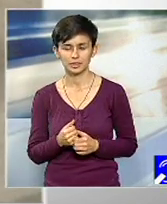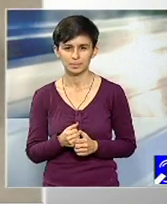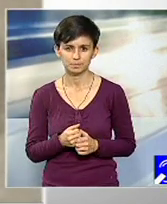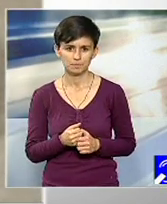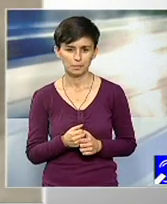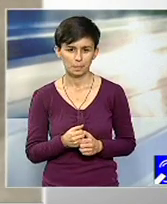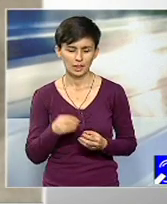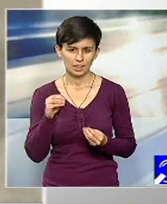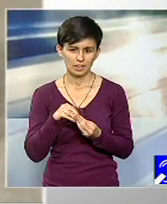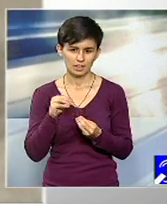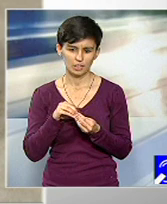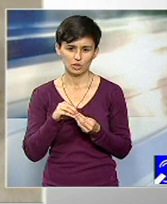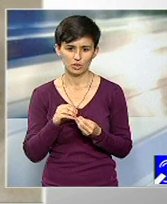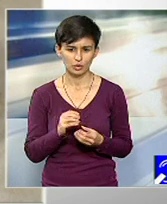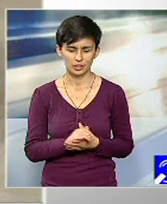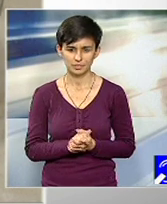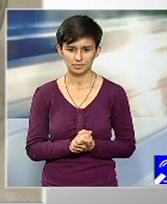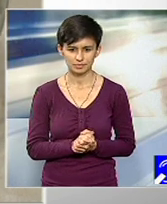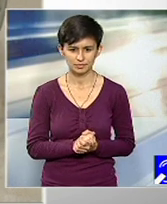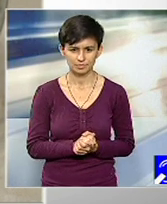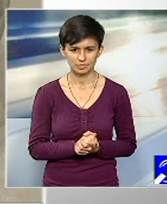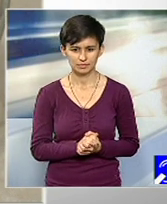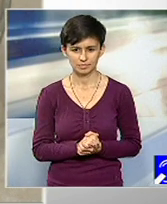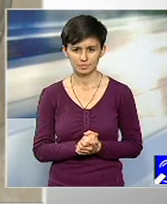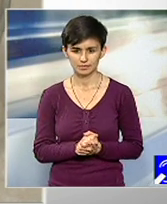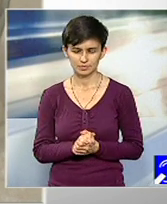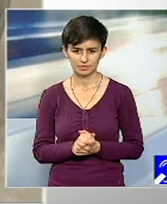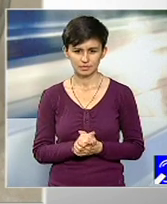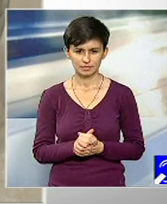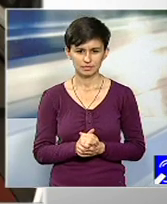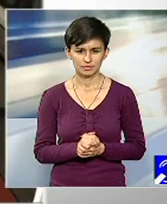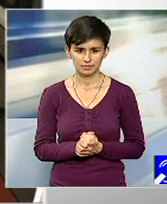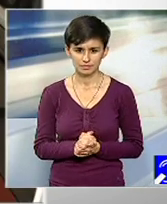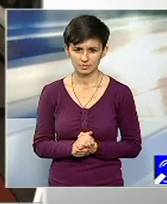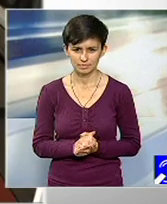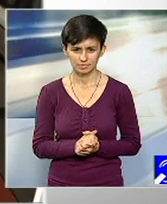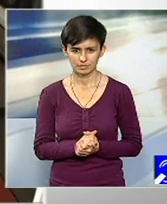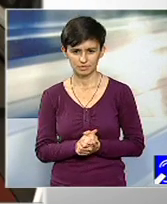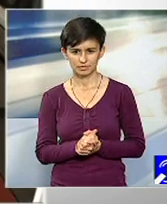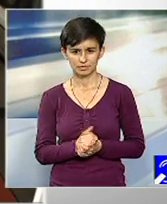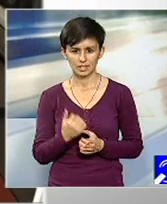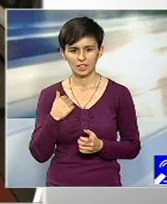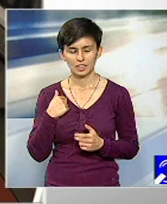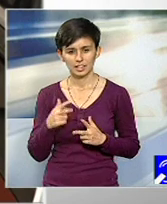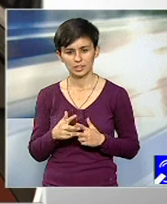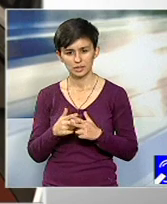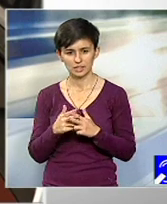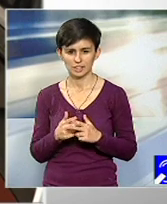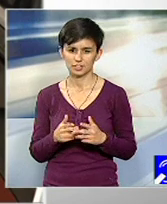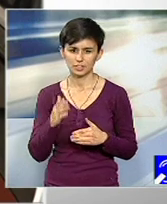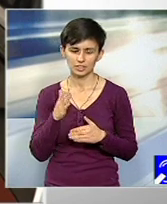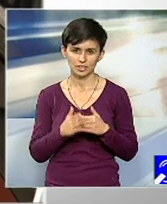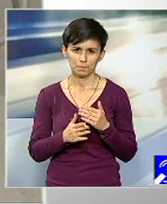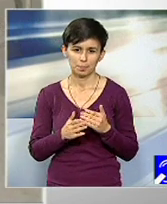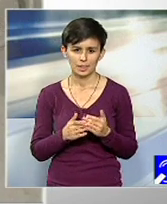ambele? Apele. Totul. Punem doar de ouă, mă rog, Raluca știe. Eu numai te ajut, nu? Și la final le